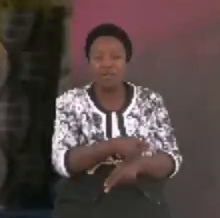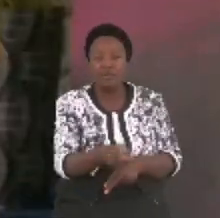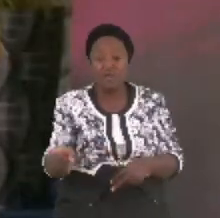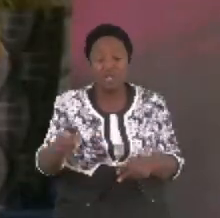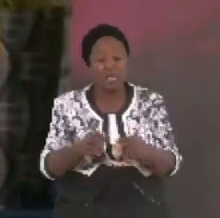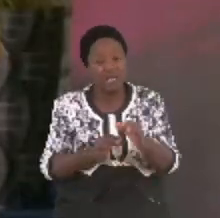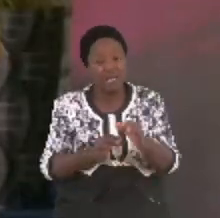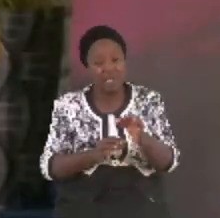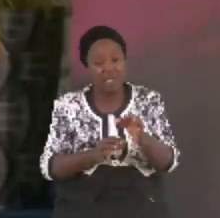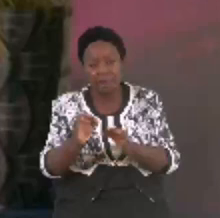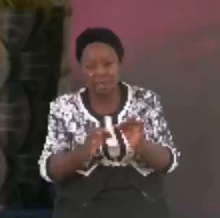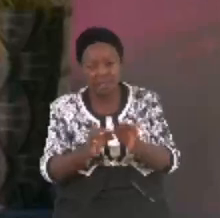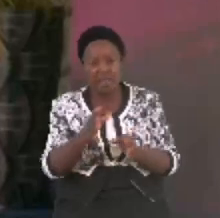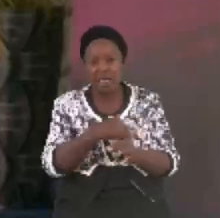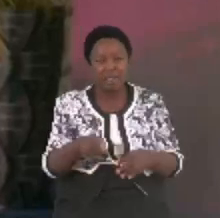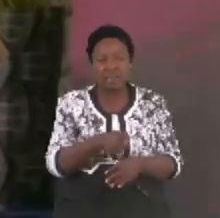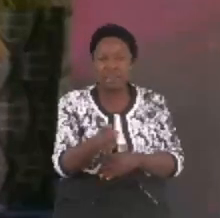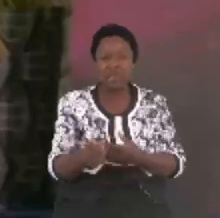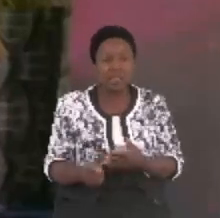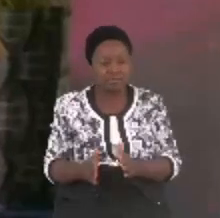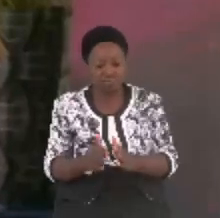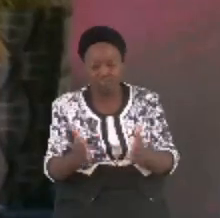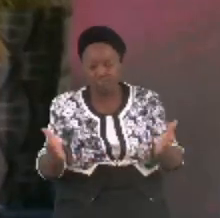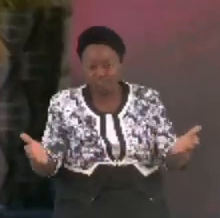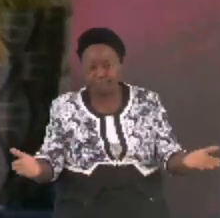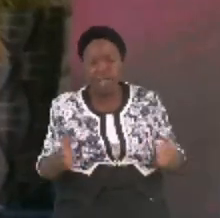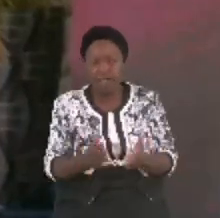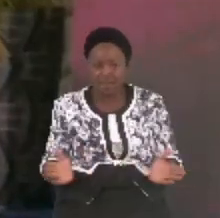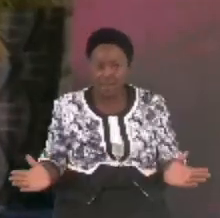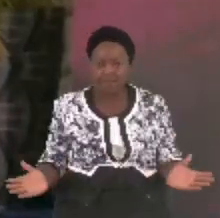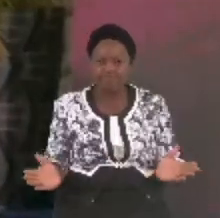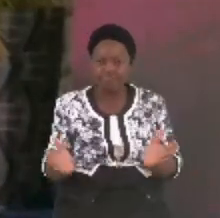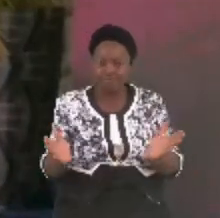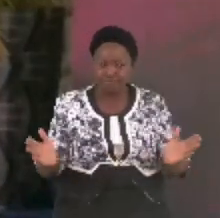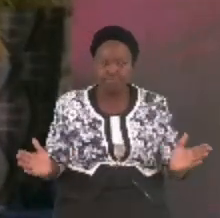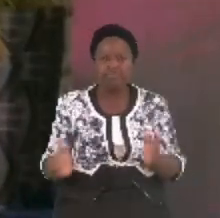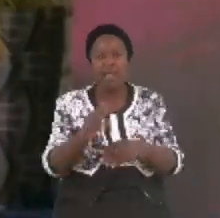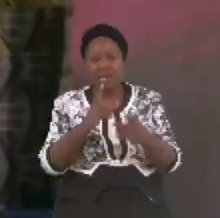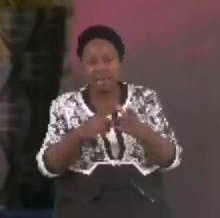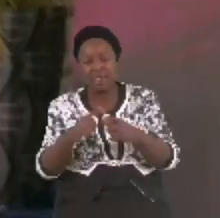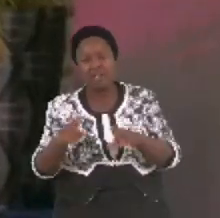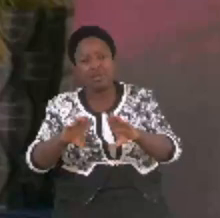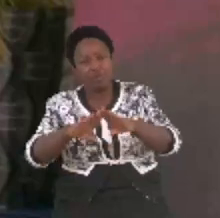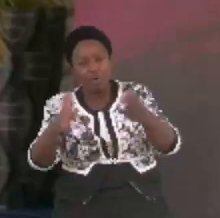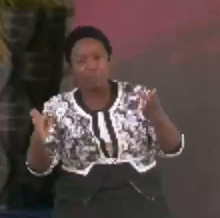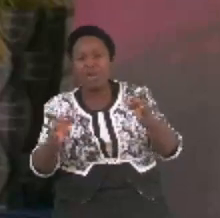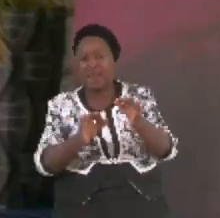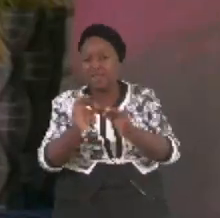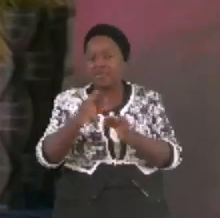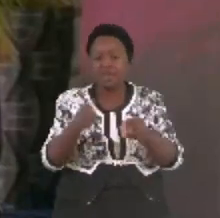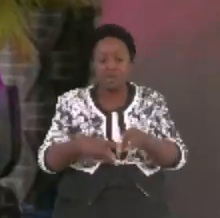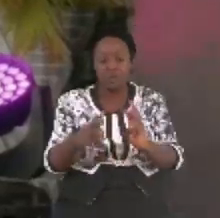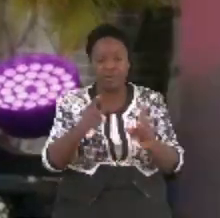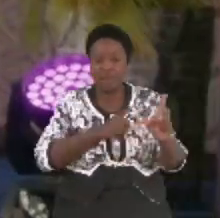ils ont exalté et ils ont exposé et expliqué la voix du Seigneur à